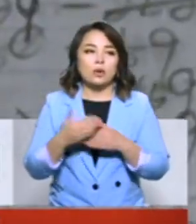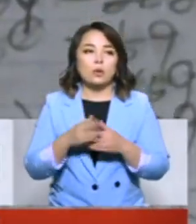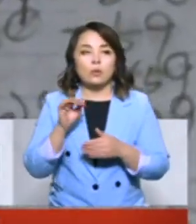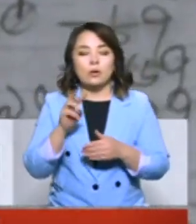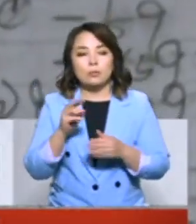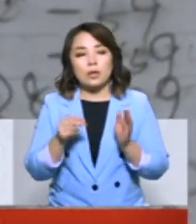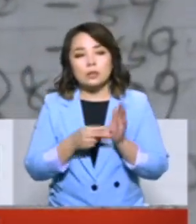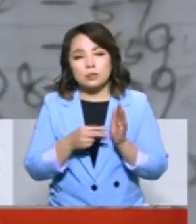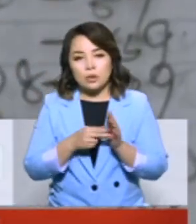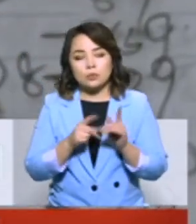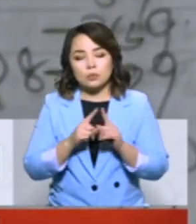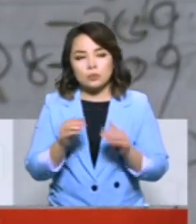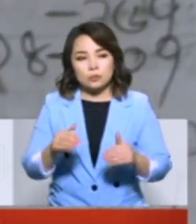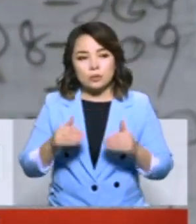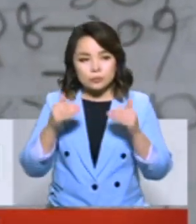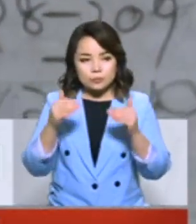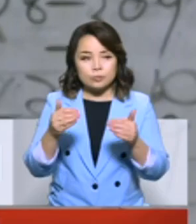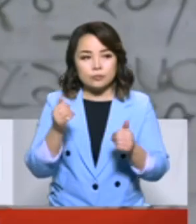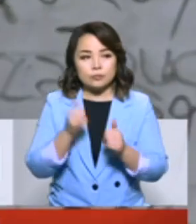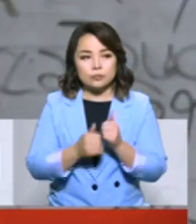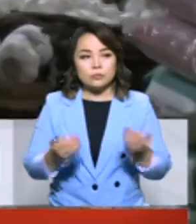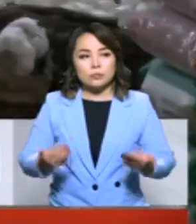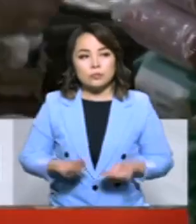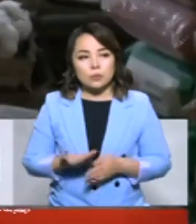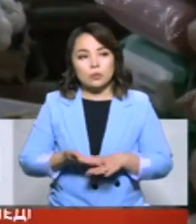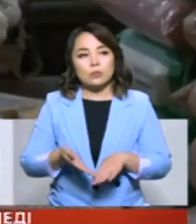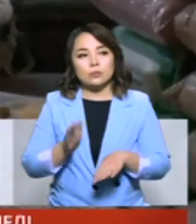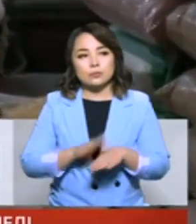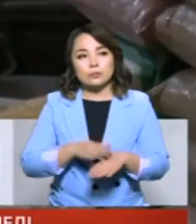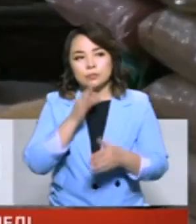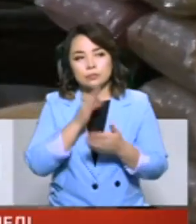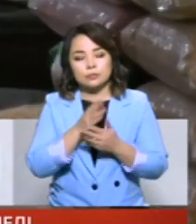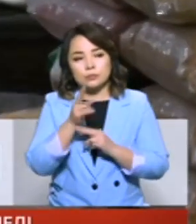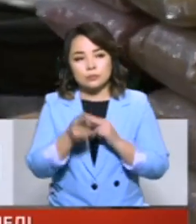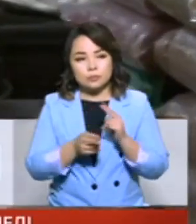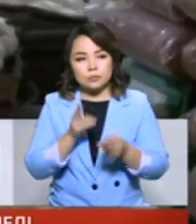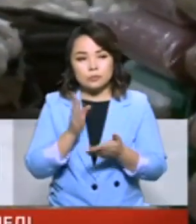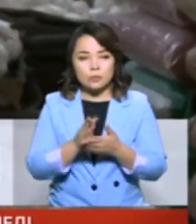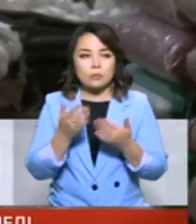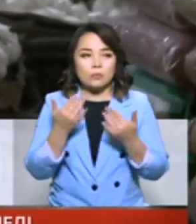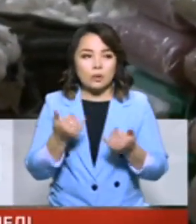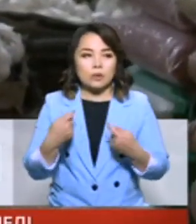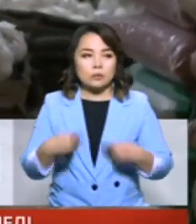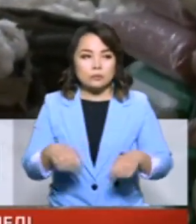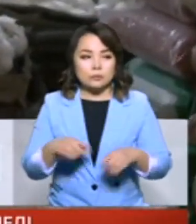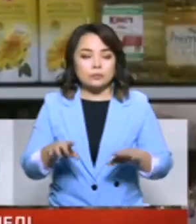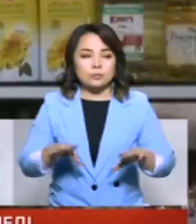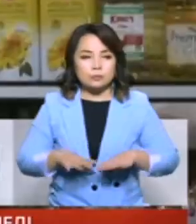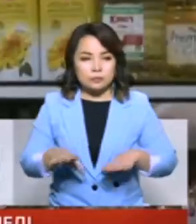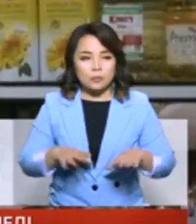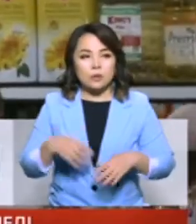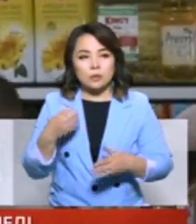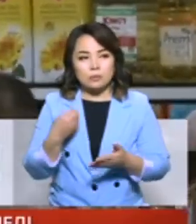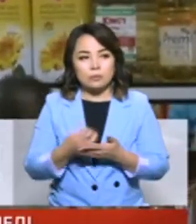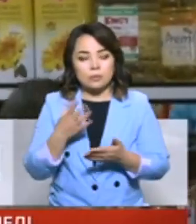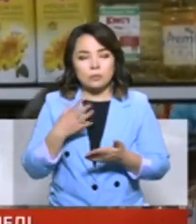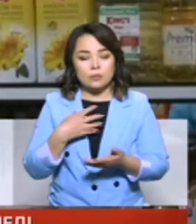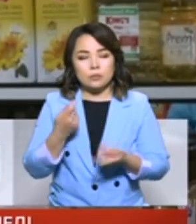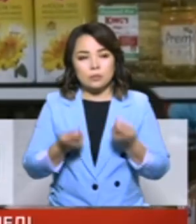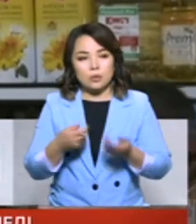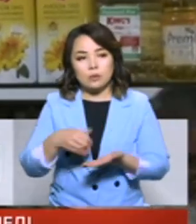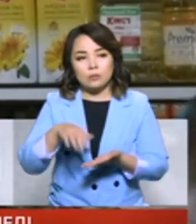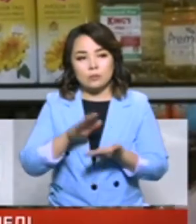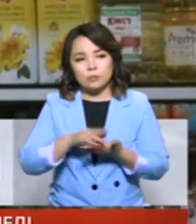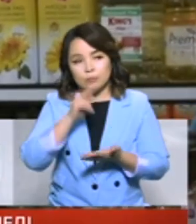бағасы да айтарлықтай өскен. Тұрғындар күн көріс қиындап кеткенін айтып, қынжылады. Базардағы сатушылардың айтуынша қымбатшылыққа көтерме сауда